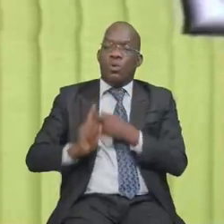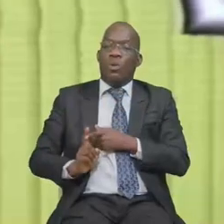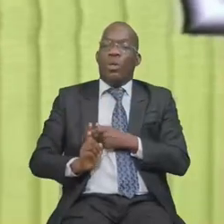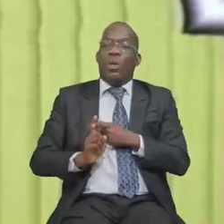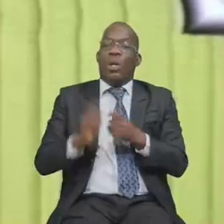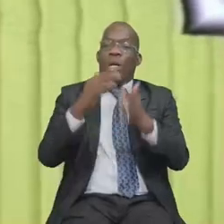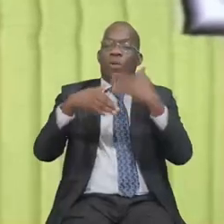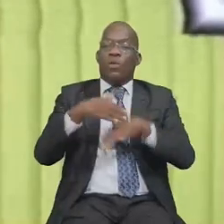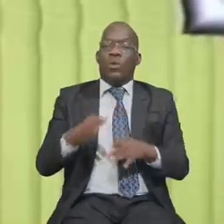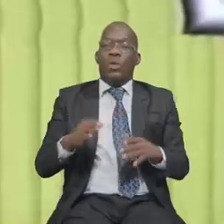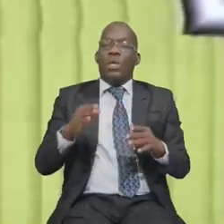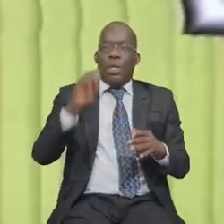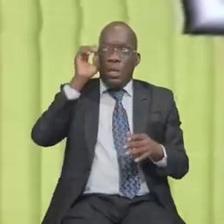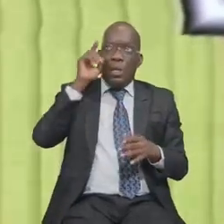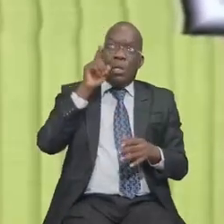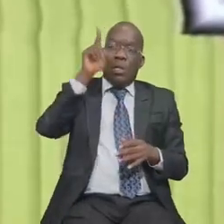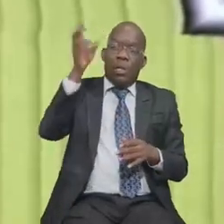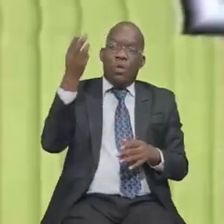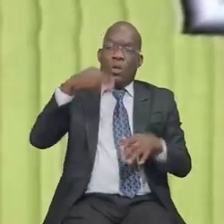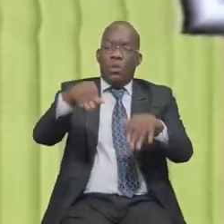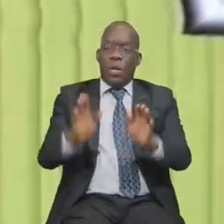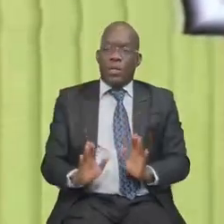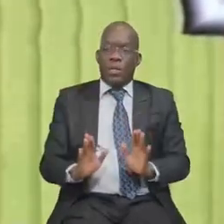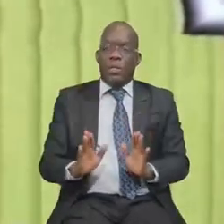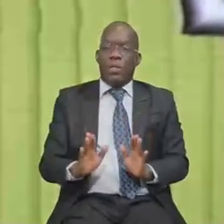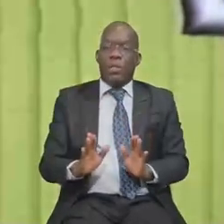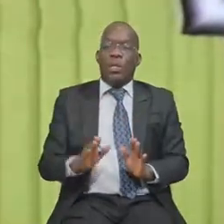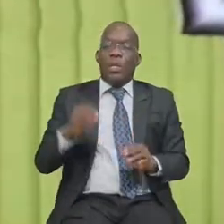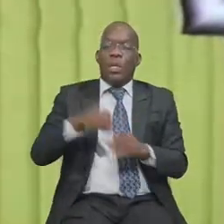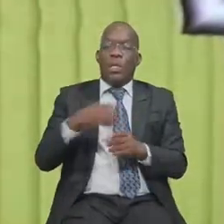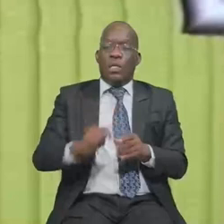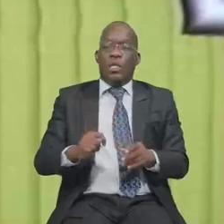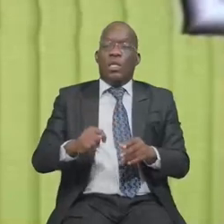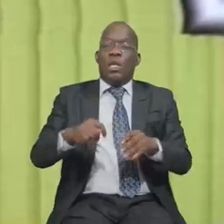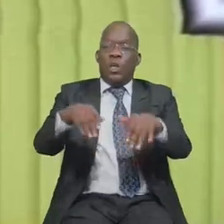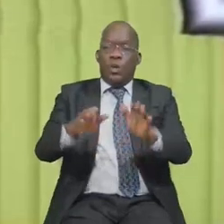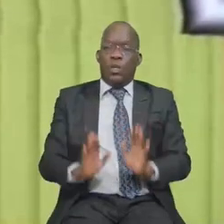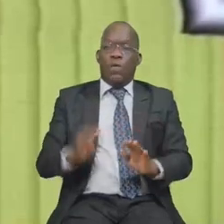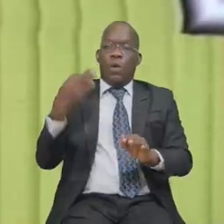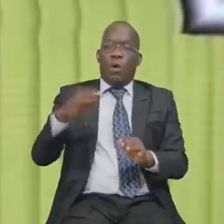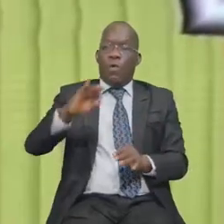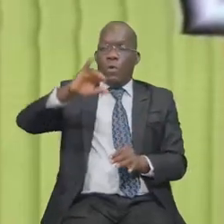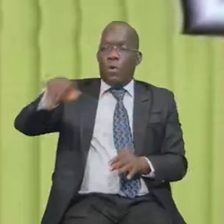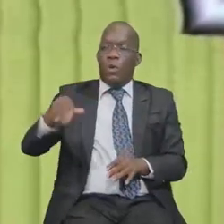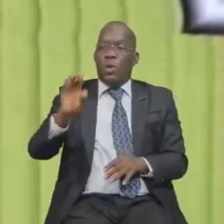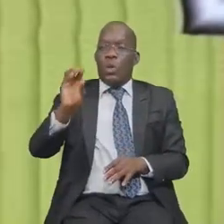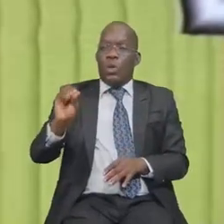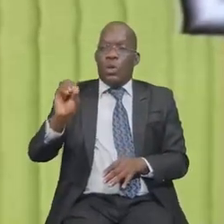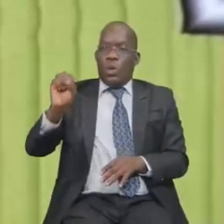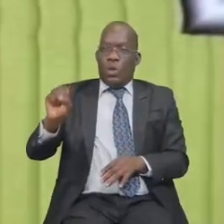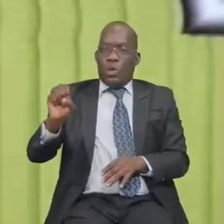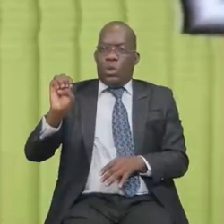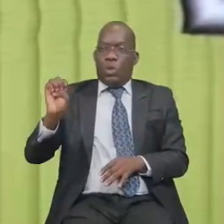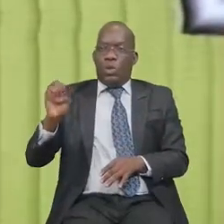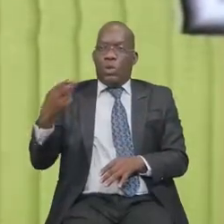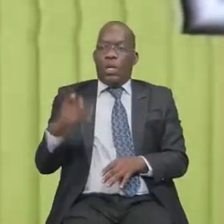été enseveli dans la tombe de Joseph d'Arimathée, l'homme riche. La